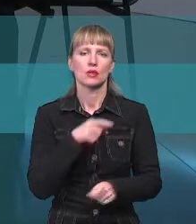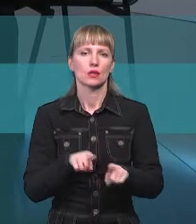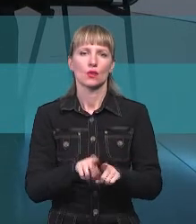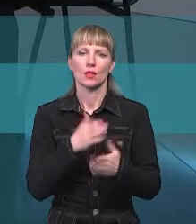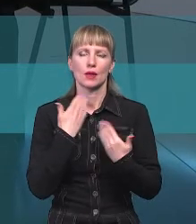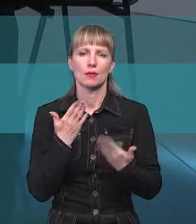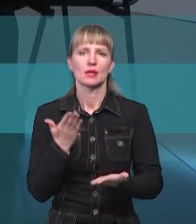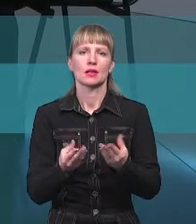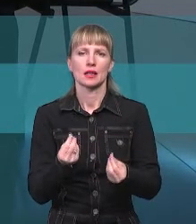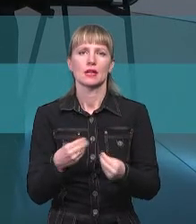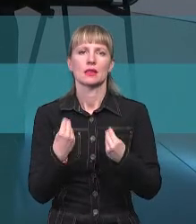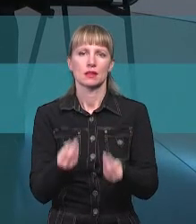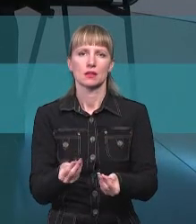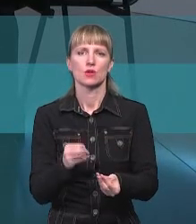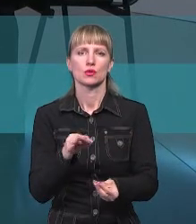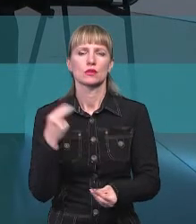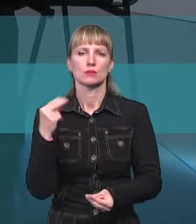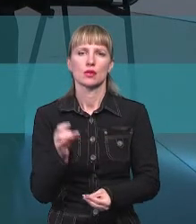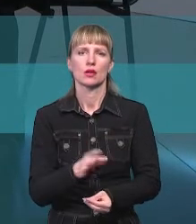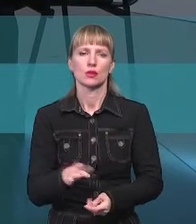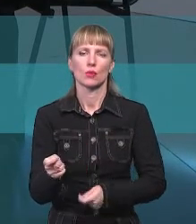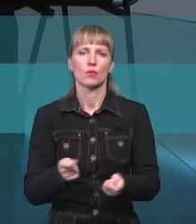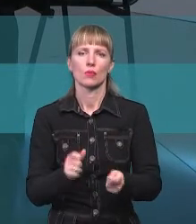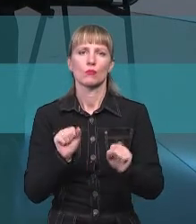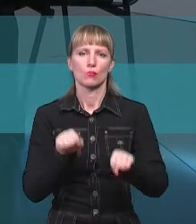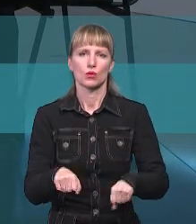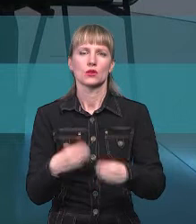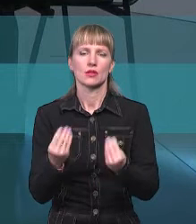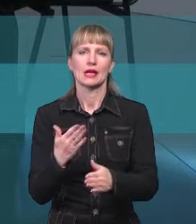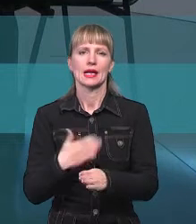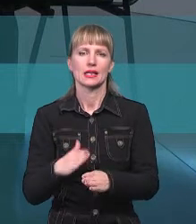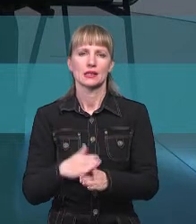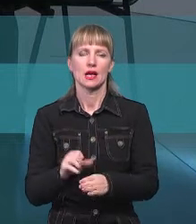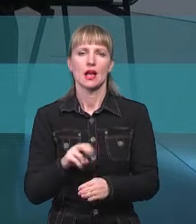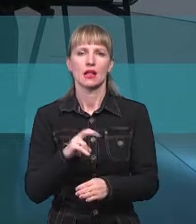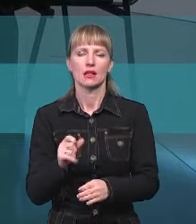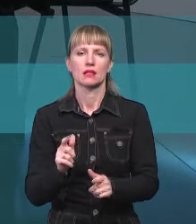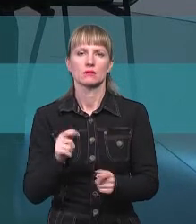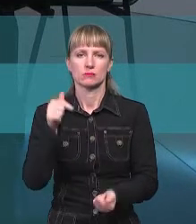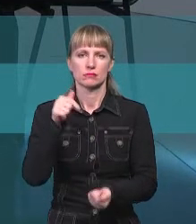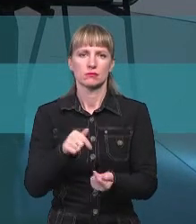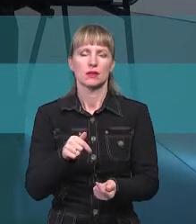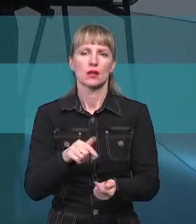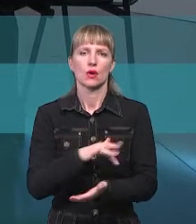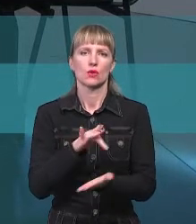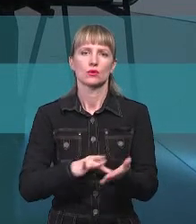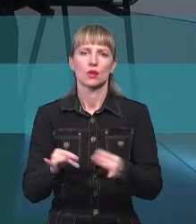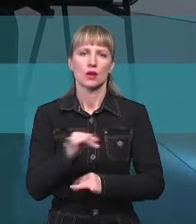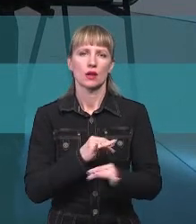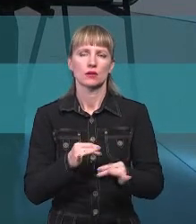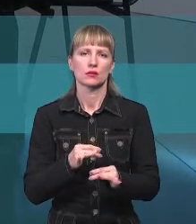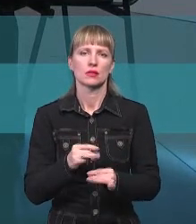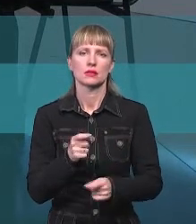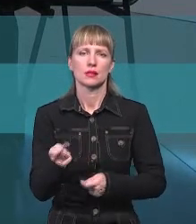такого. Якщо кошти виділені, то Запорізьке регіональне управління може надавати кредити, але ж з погодженням з міською радою, насамперед